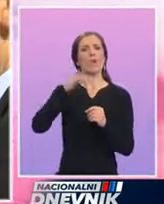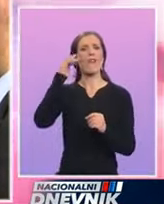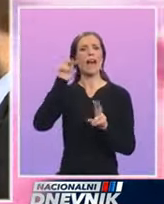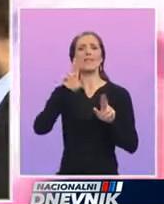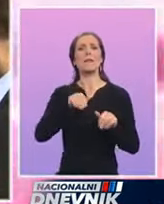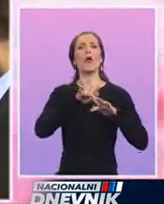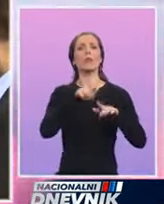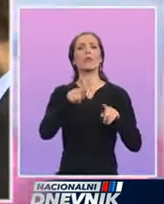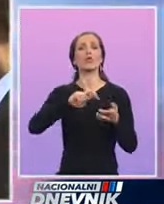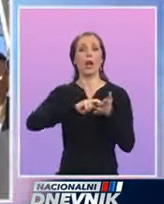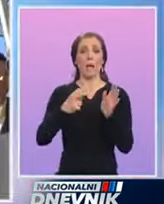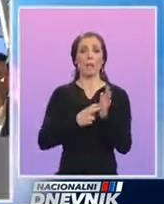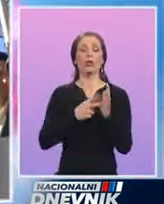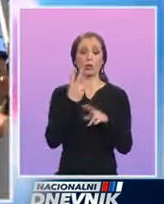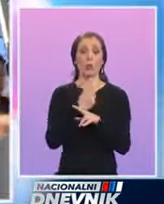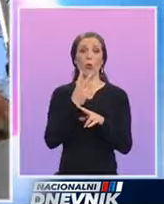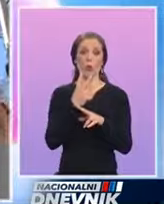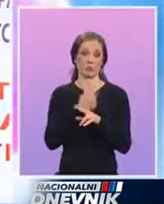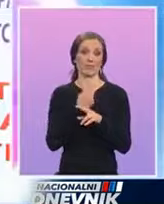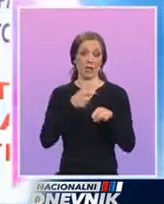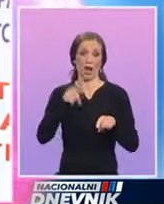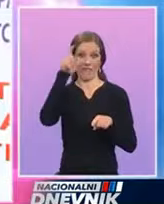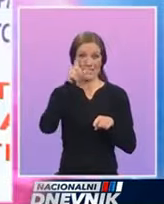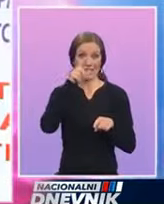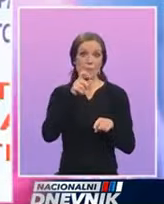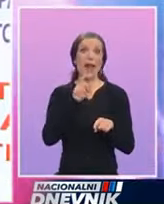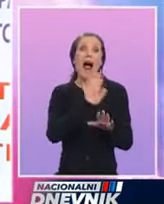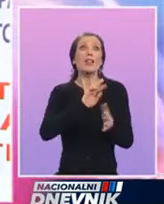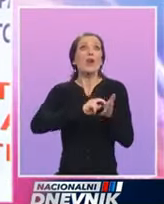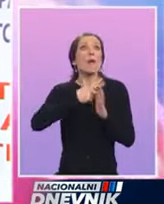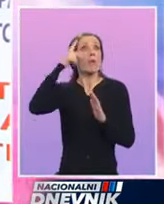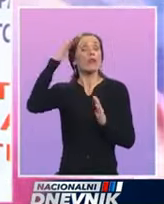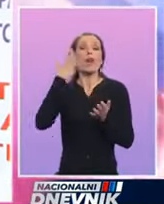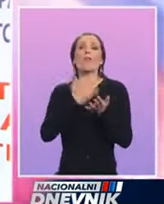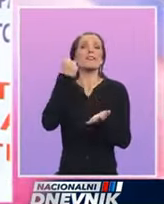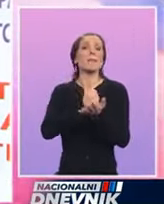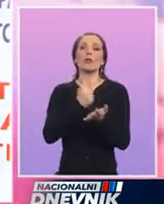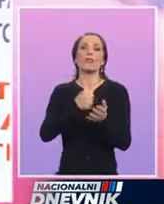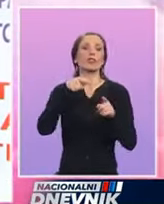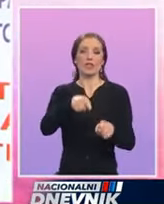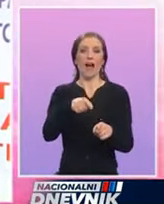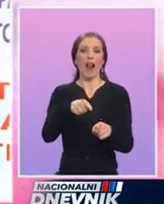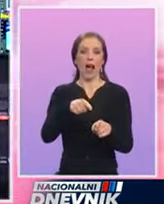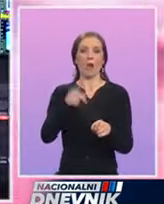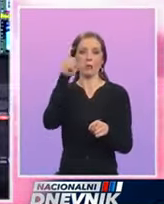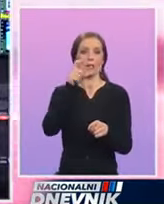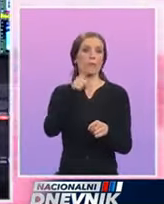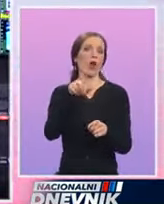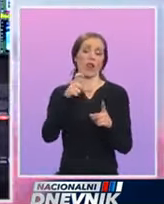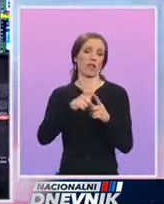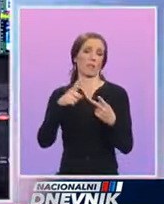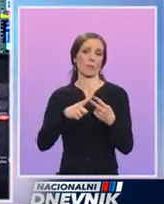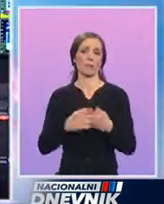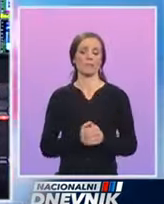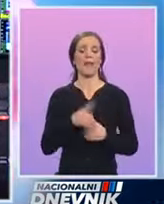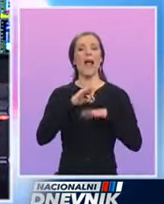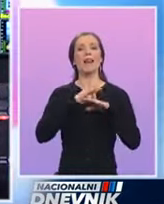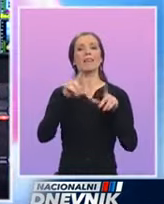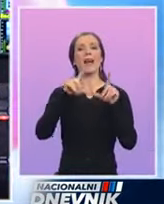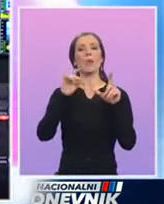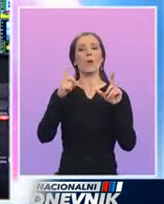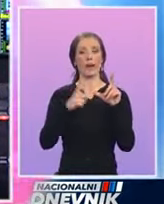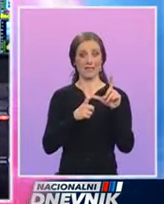zemlje, a čija se politika uvek potvrđivala u životu ove zemlje, je Liberalno-demokratska partija. Lider